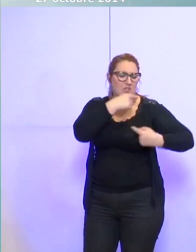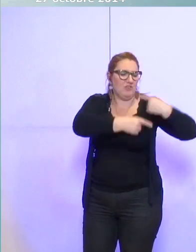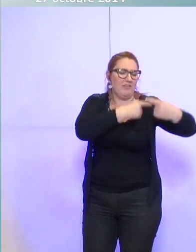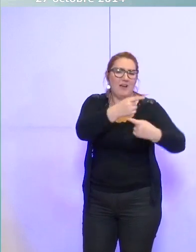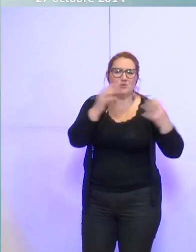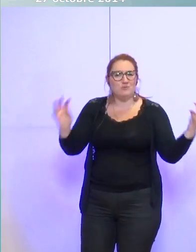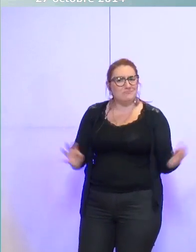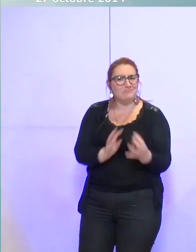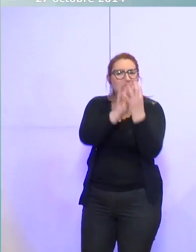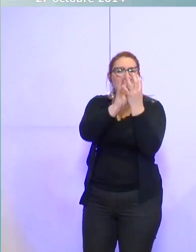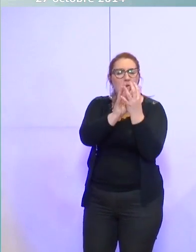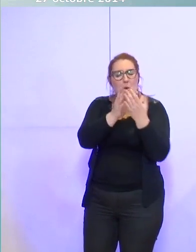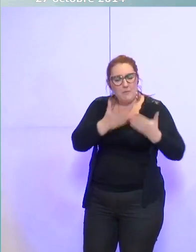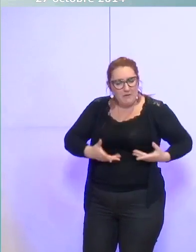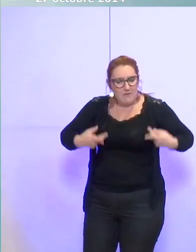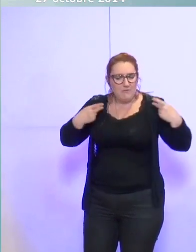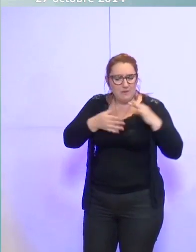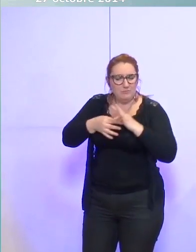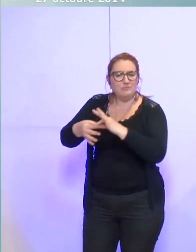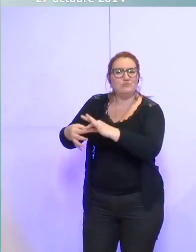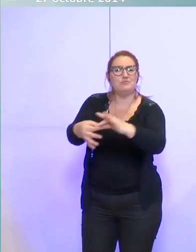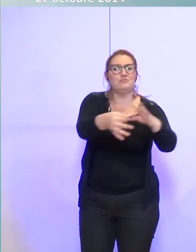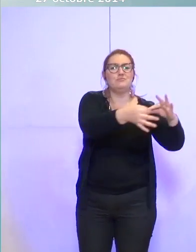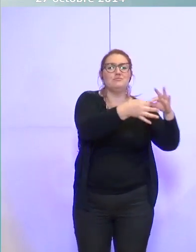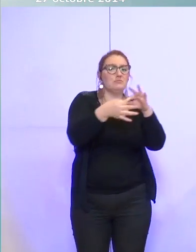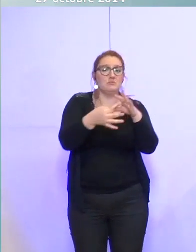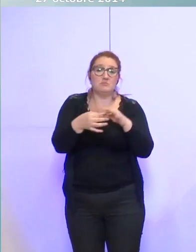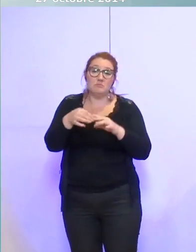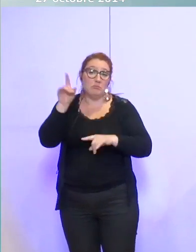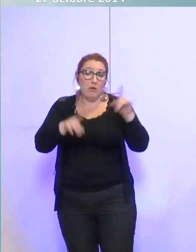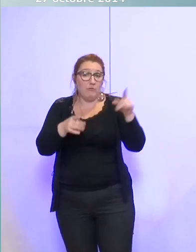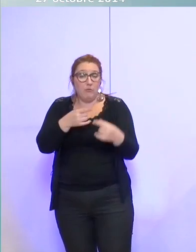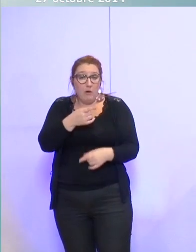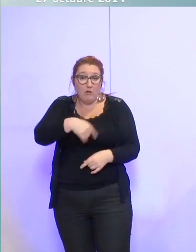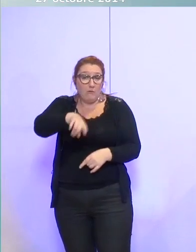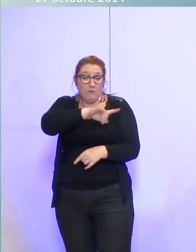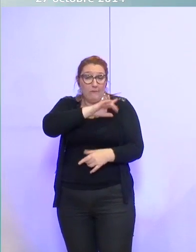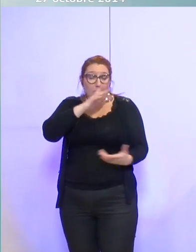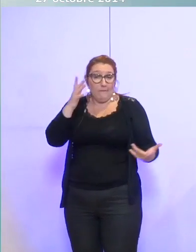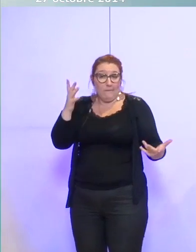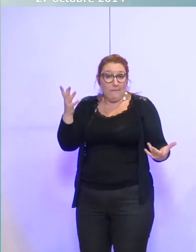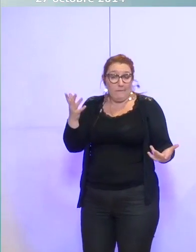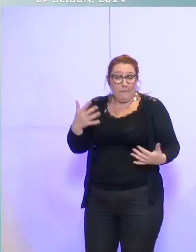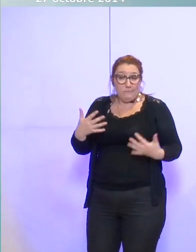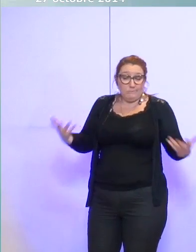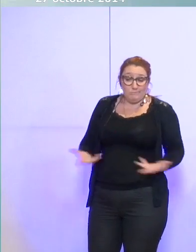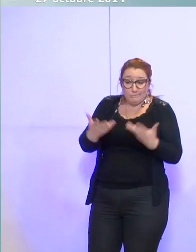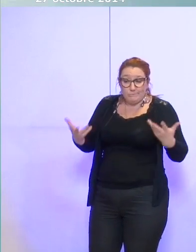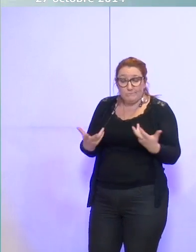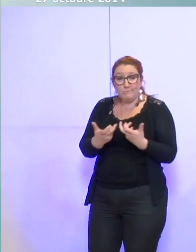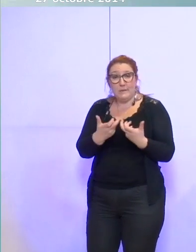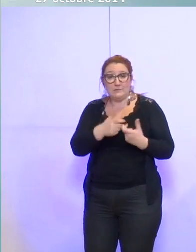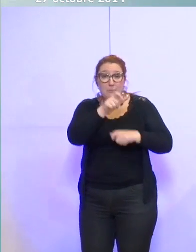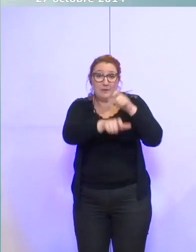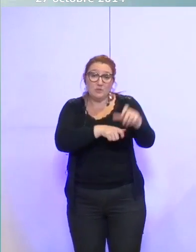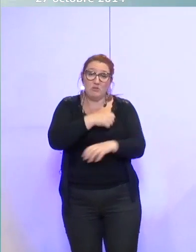ensemble, ne va pas toujours de soi, pour tout le monde d'ailleurs, aussi bien les personnes âgées qui fréquentent le foyer que parfois la